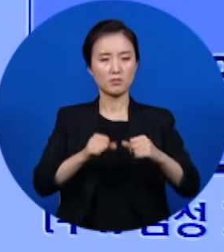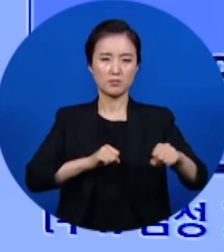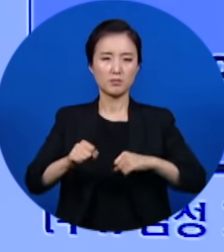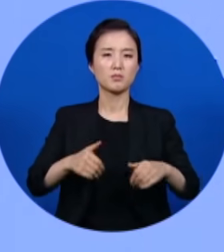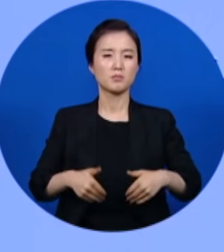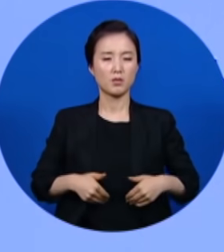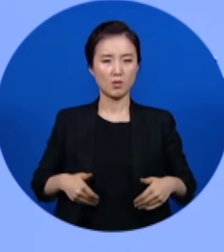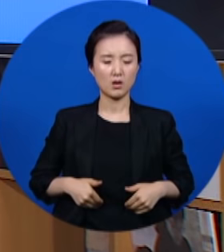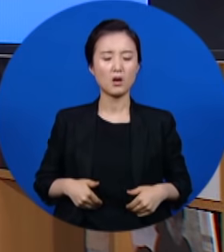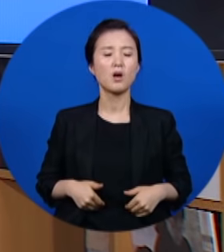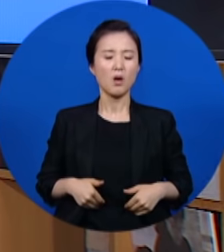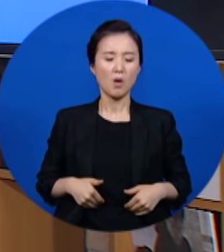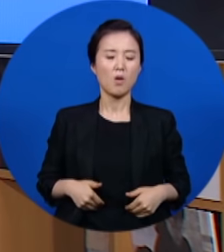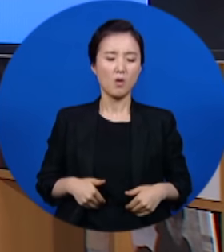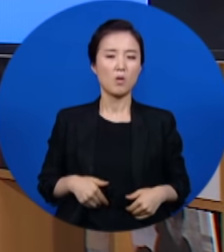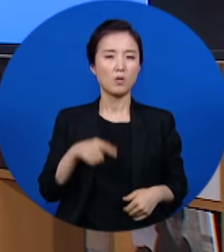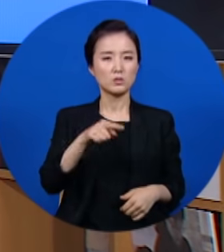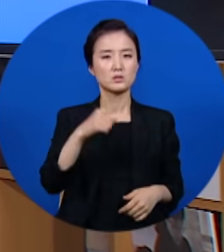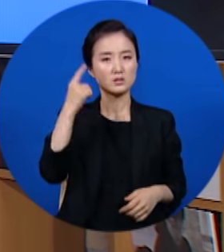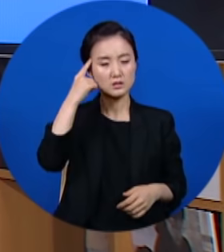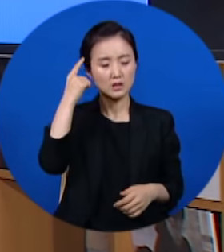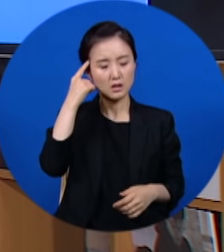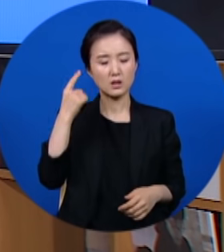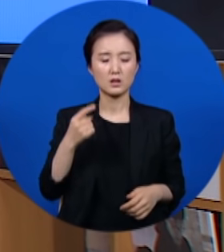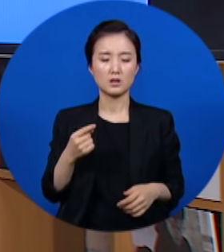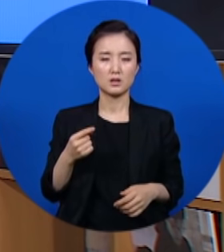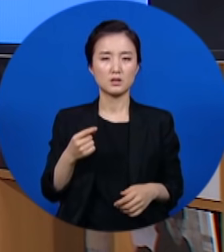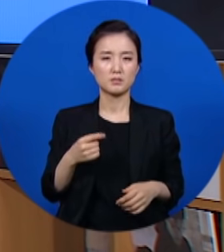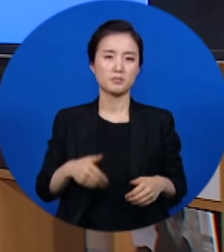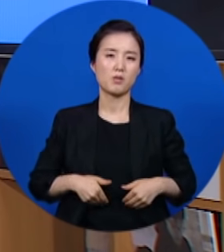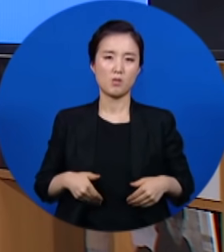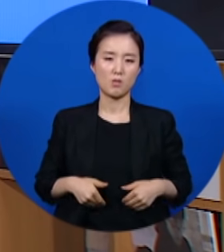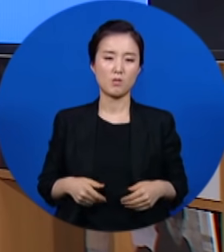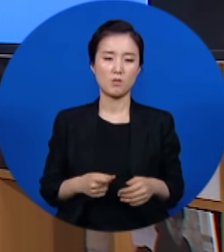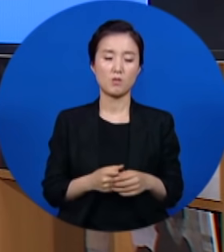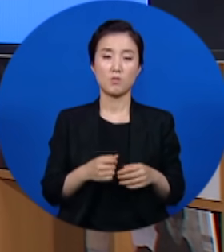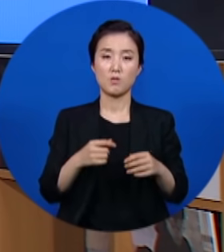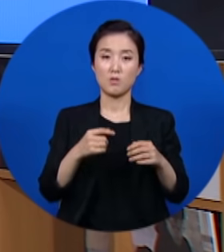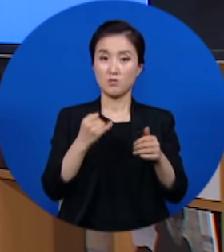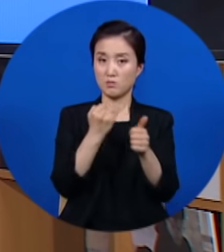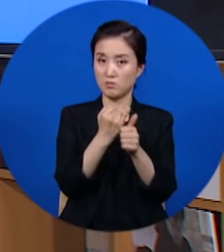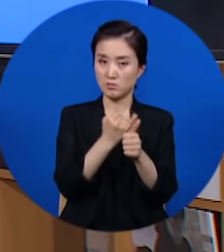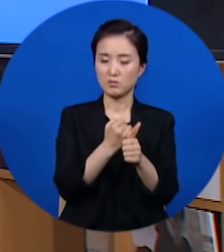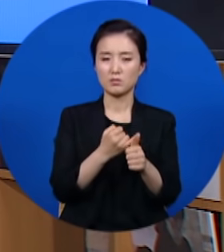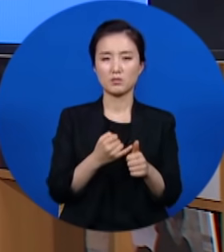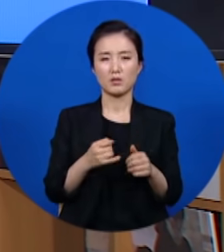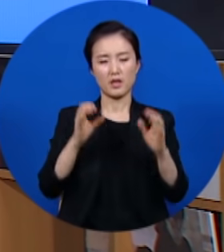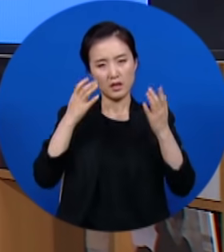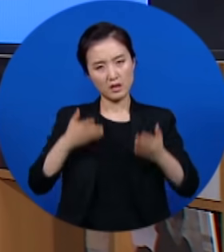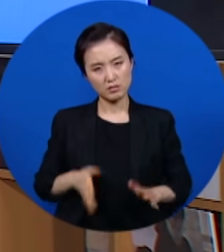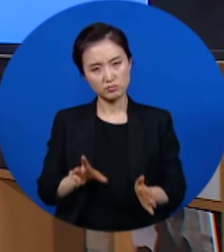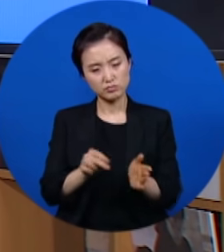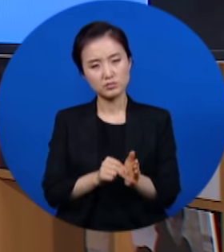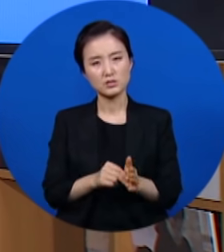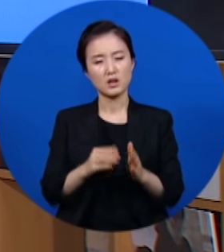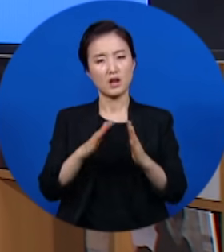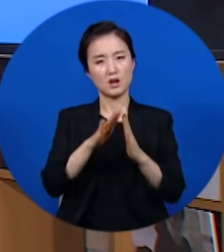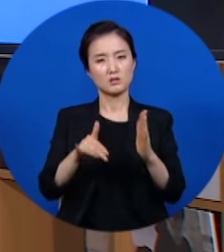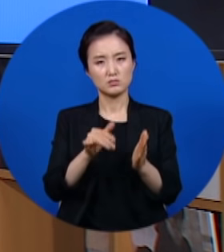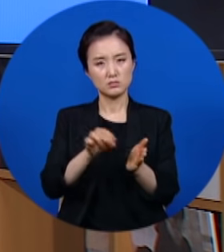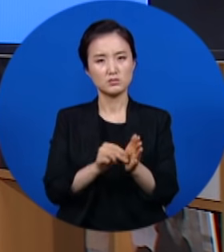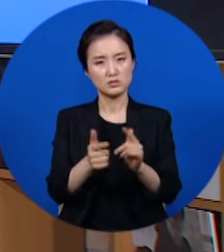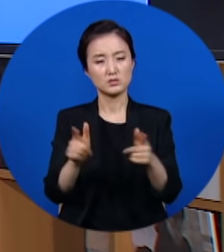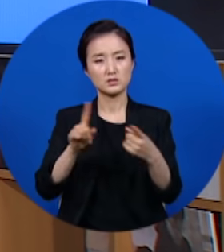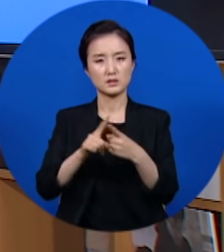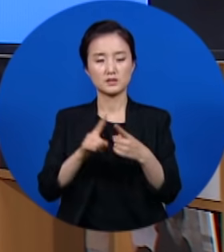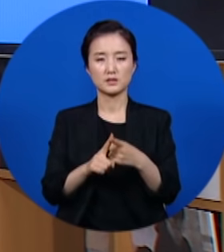재테크가 문제가 아니고 부부가 자녀 교육문제 결혼 문제에 대해서 어디 가서 제대로 된 교육을 받아 가지고